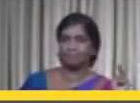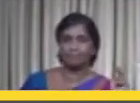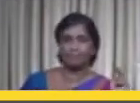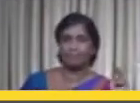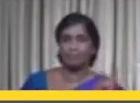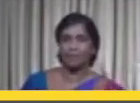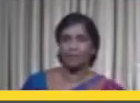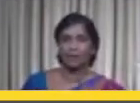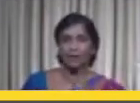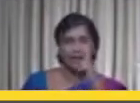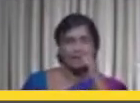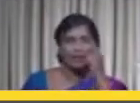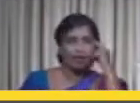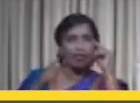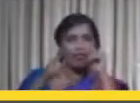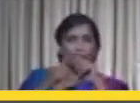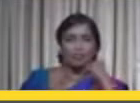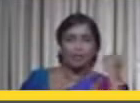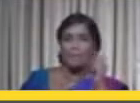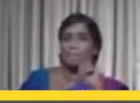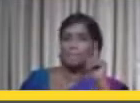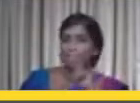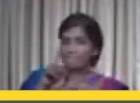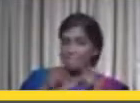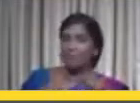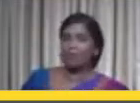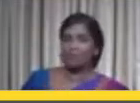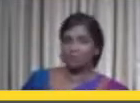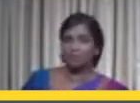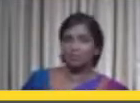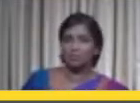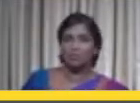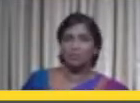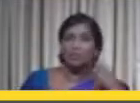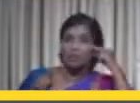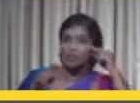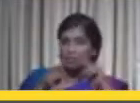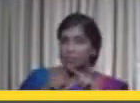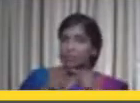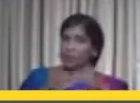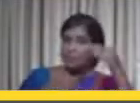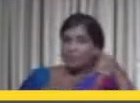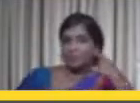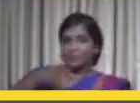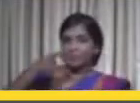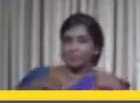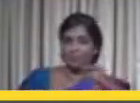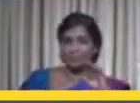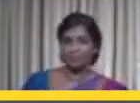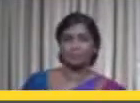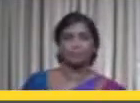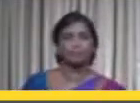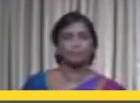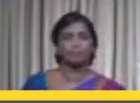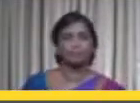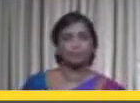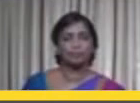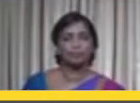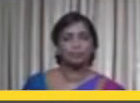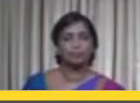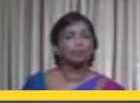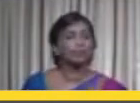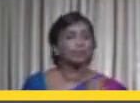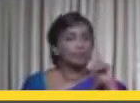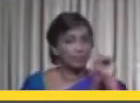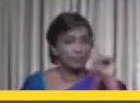आवे वैशिष्यन कथाकर पार्लिमेंट एन सह अदालत अंगीट पश्चिमी साकर